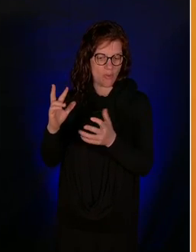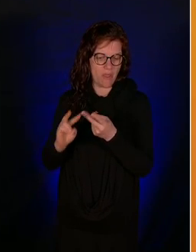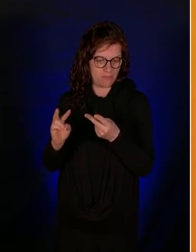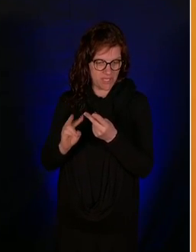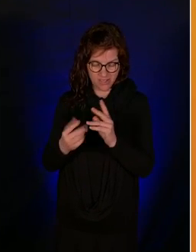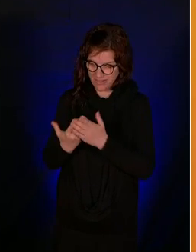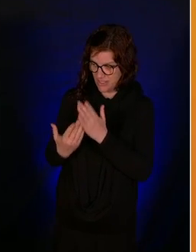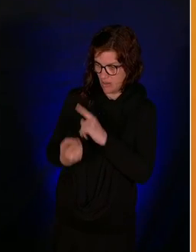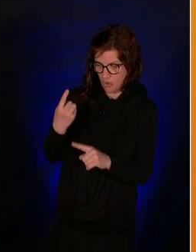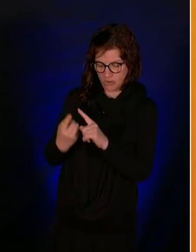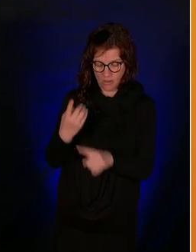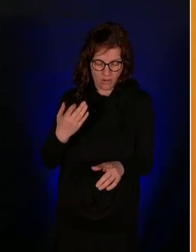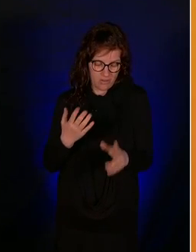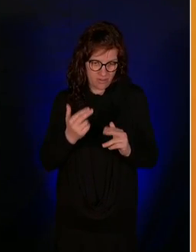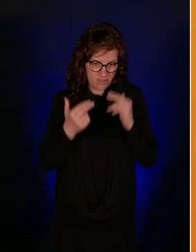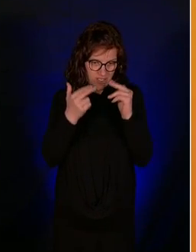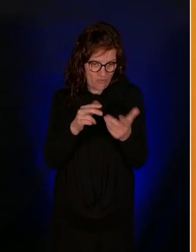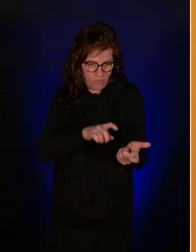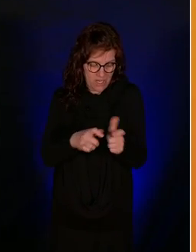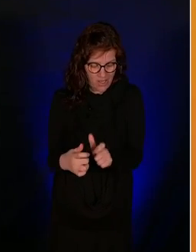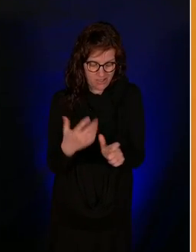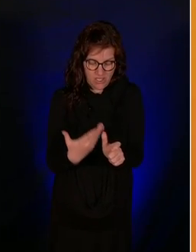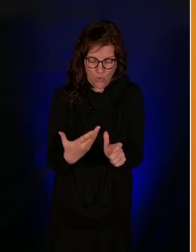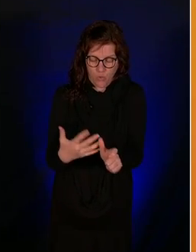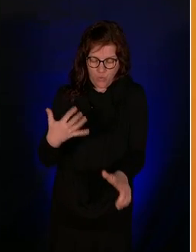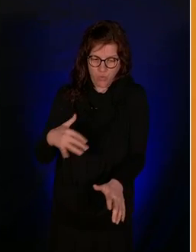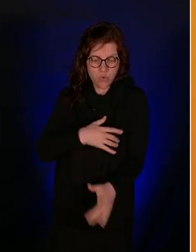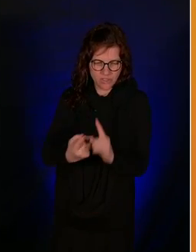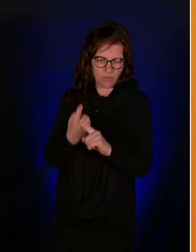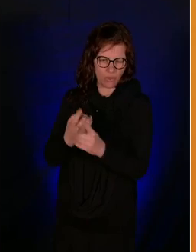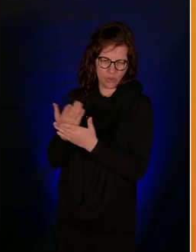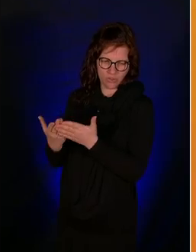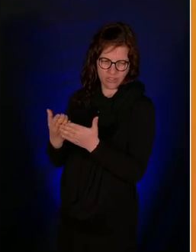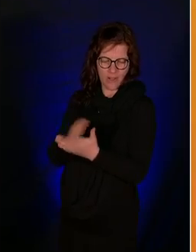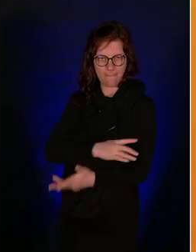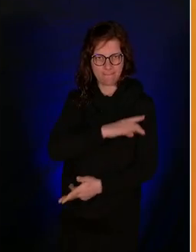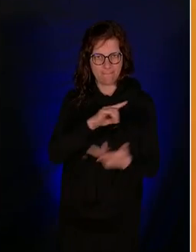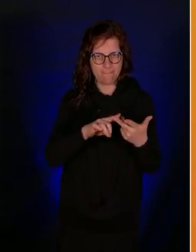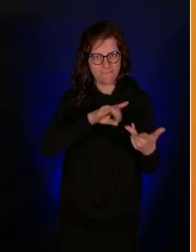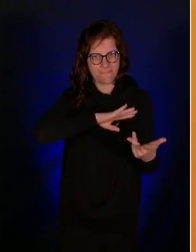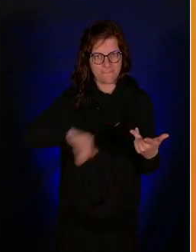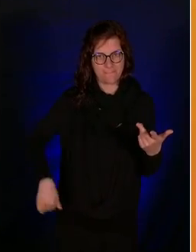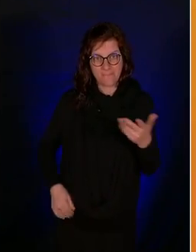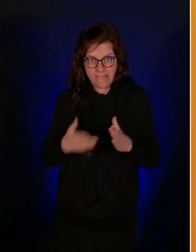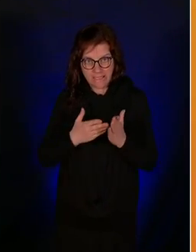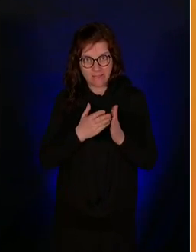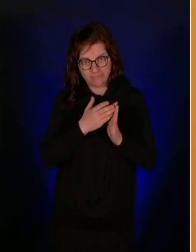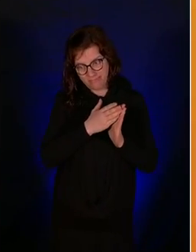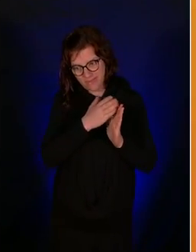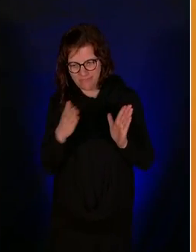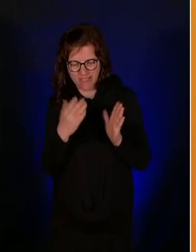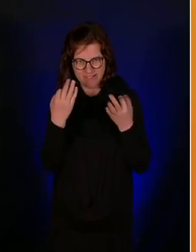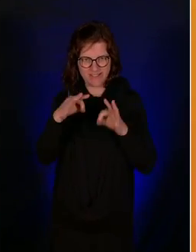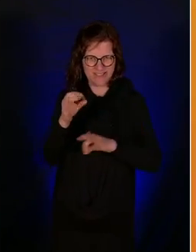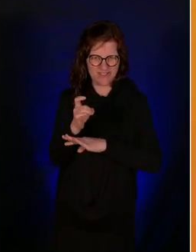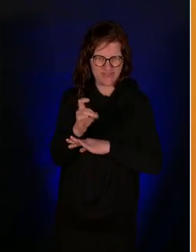le niveau de précarité qu'on a aujourd'hui, qui doit être porté par tous nos syndicats. Et enfin, et je conclurai là-dessus, je dépasse un tout petit peu, 10 secondes,